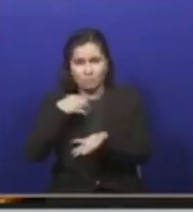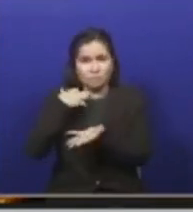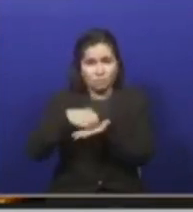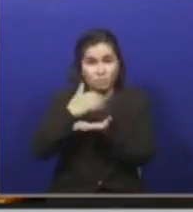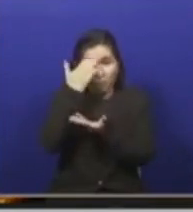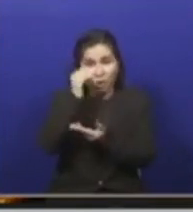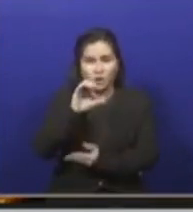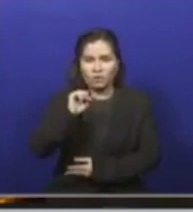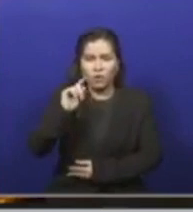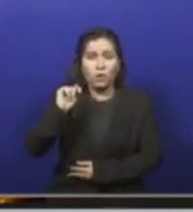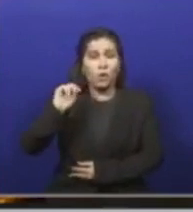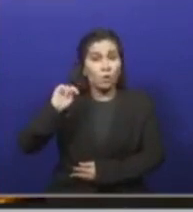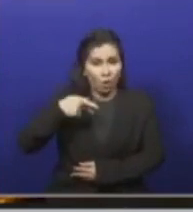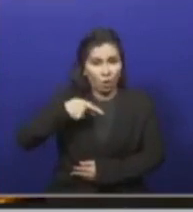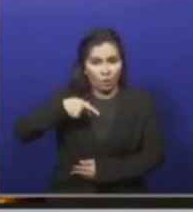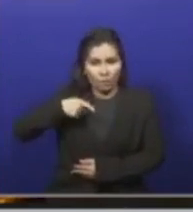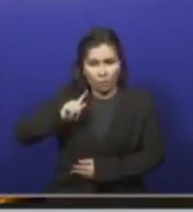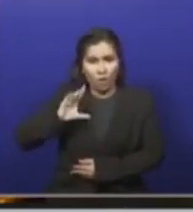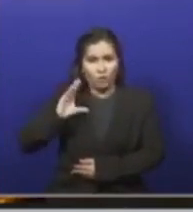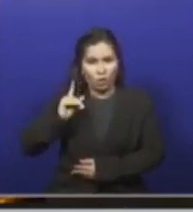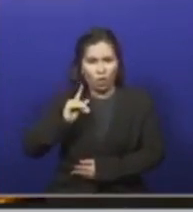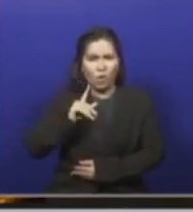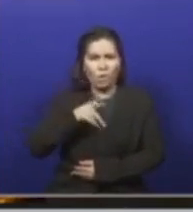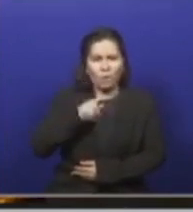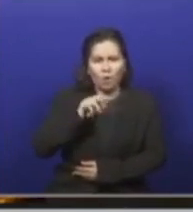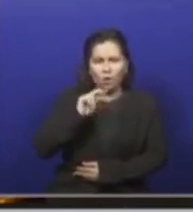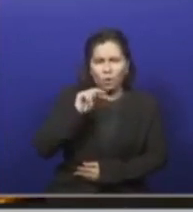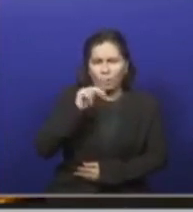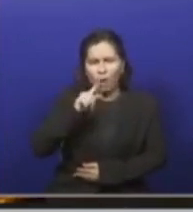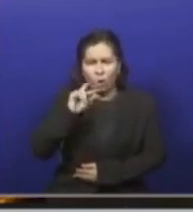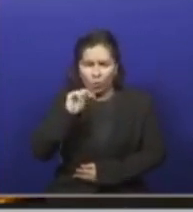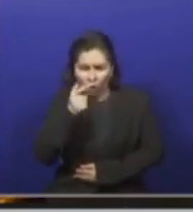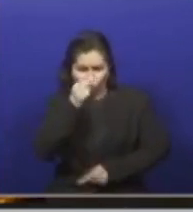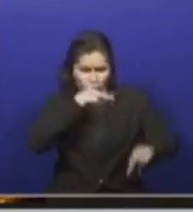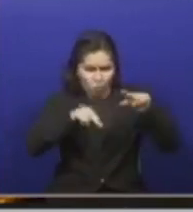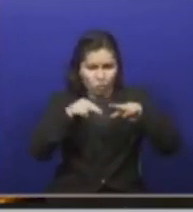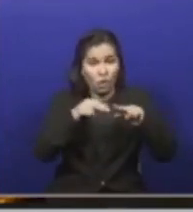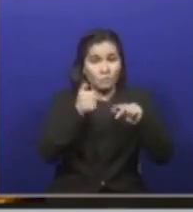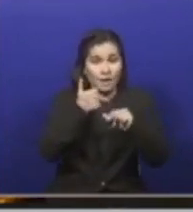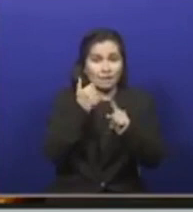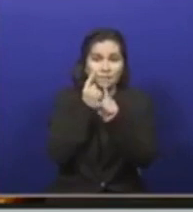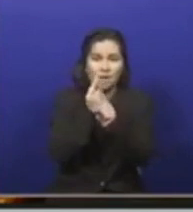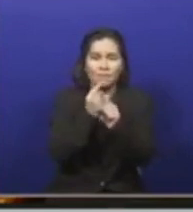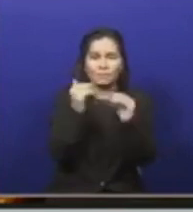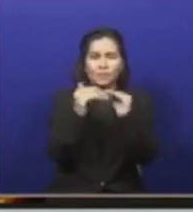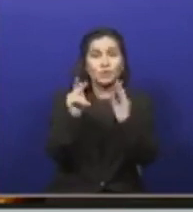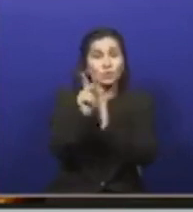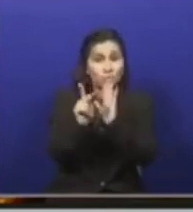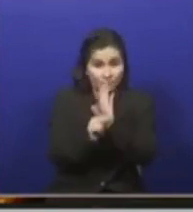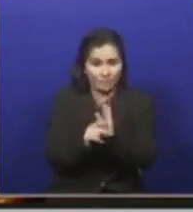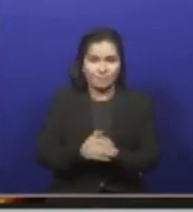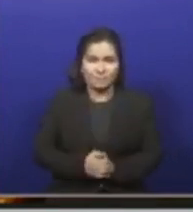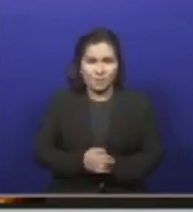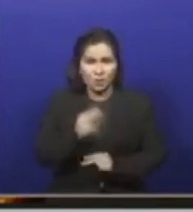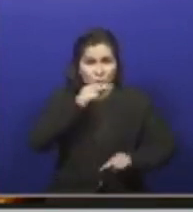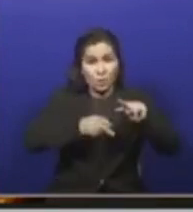ปปช.หรือปปง.ก็มีขอบเขตอำนาจการตรวจสอบได้เท่าที่กฎหมายกำหนดไว้พูดง่ายๆคือส่วนใหญ่ก็จะ